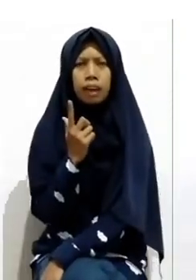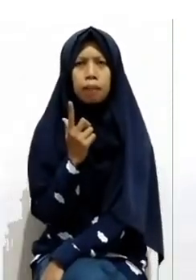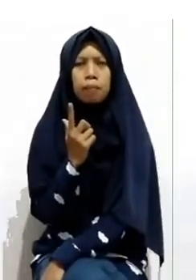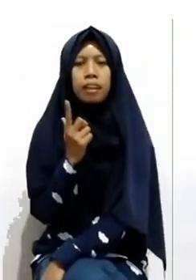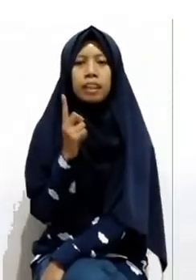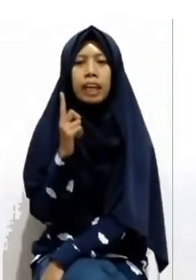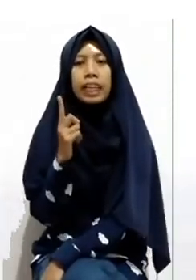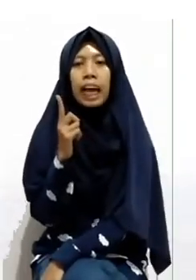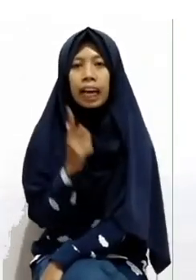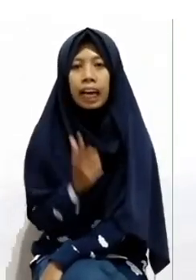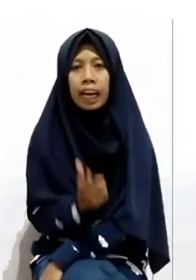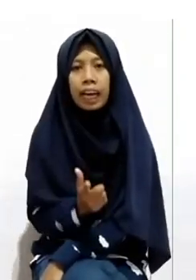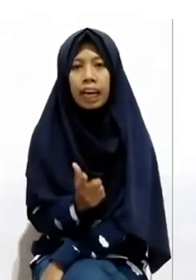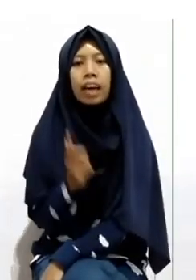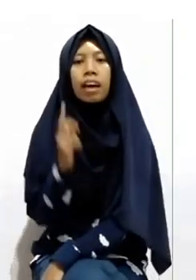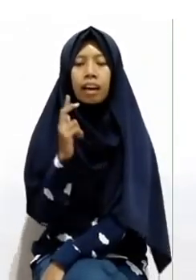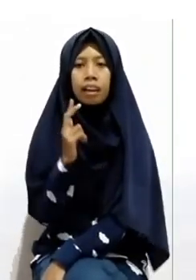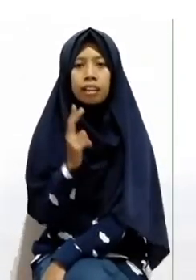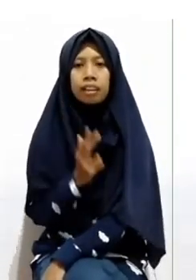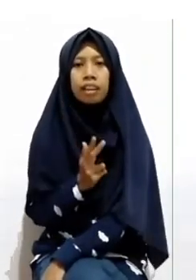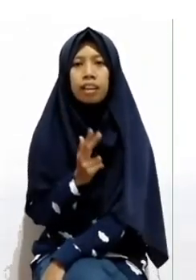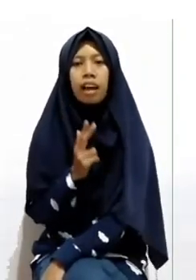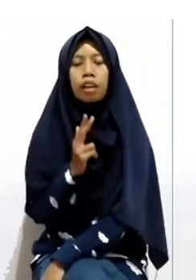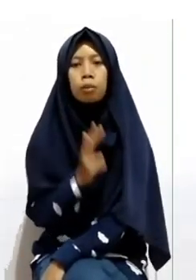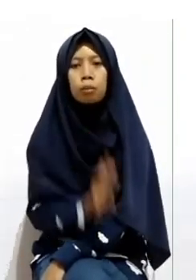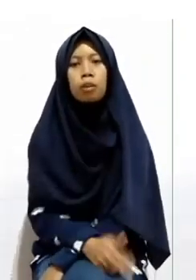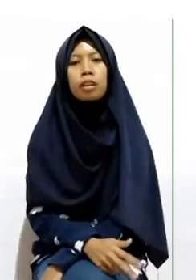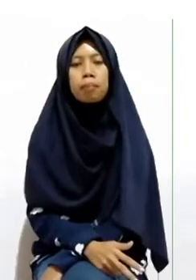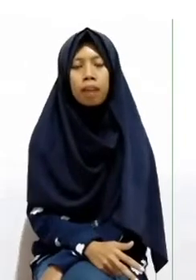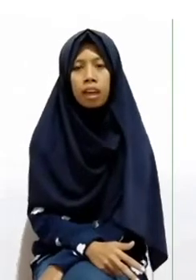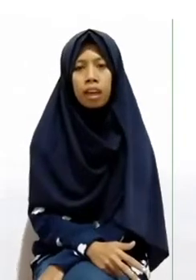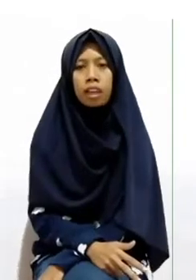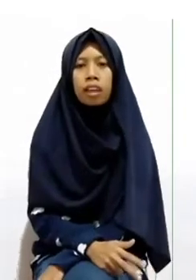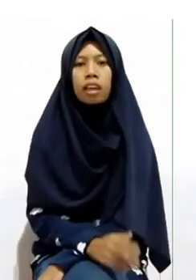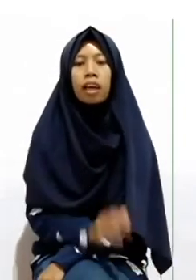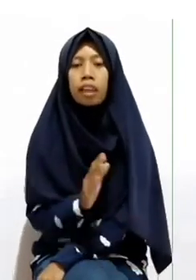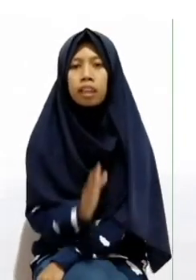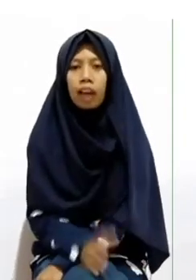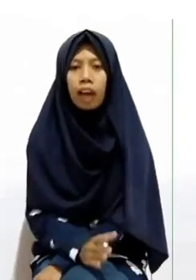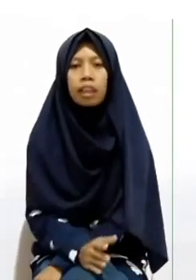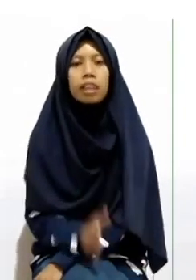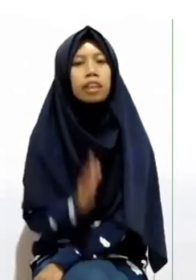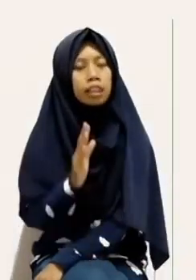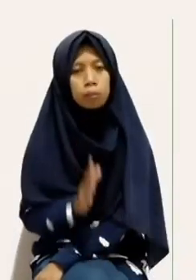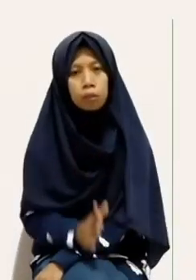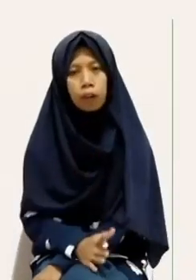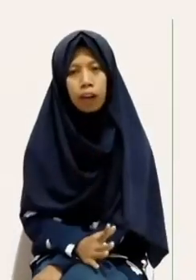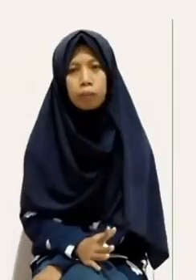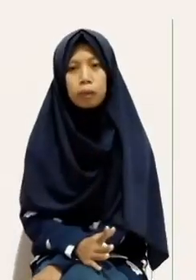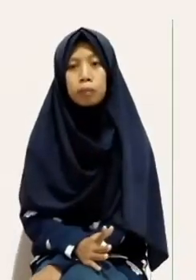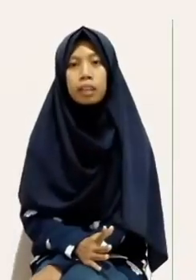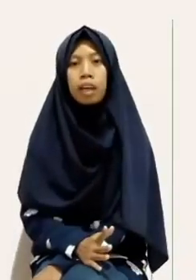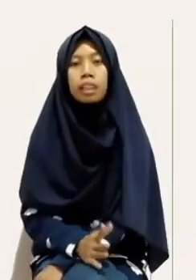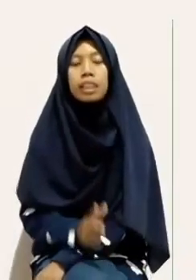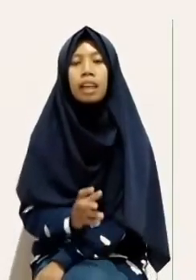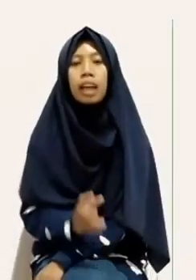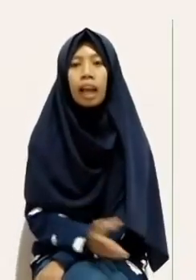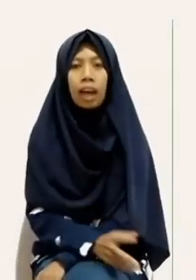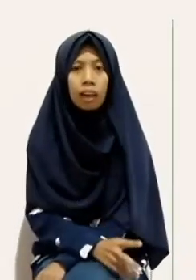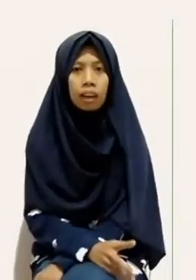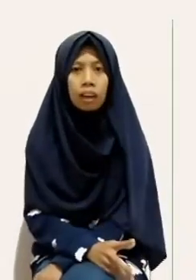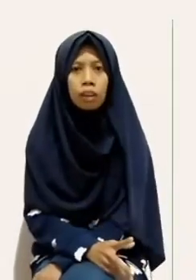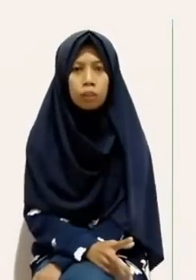siapa lagi ya biar Kakak Adik ataupun Tengah kalian kita semua berbicara